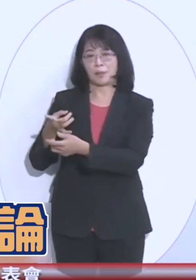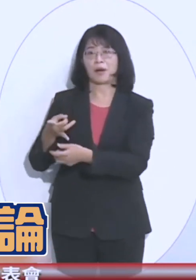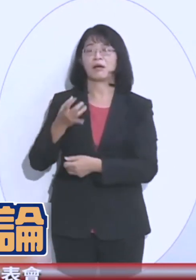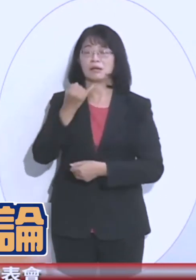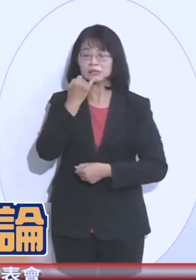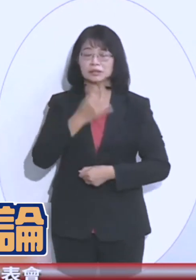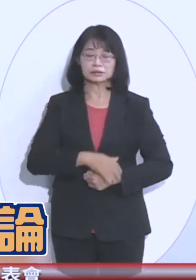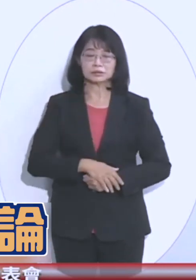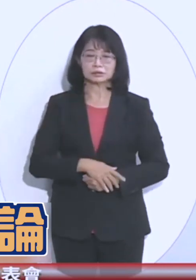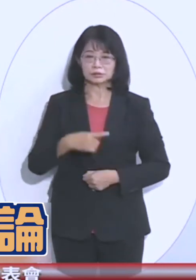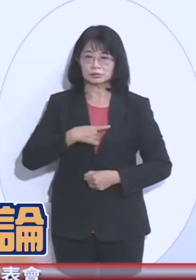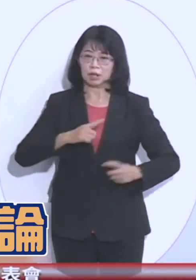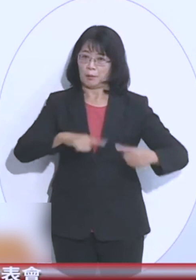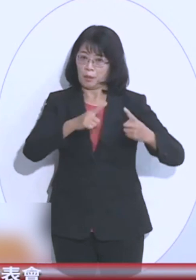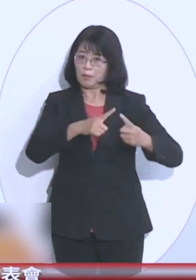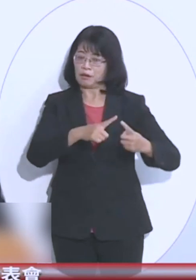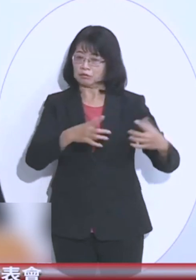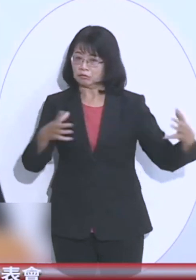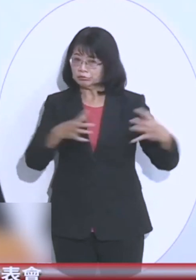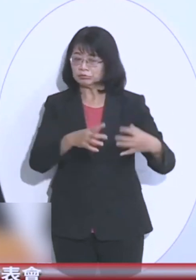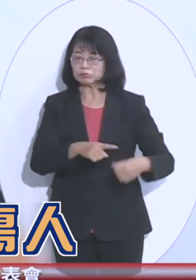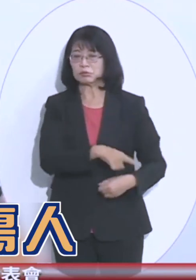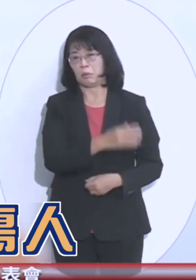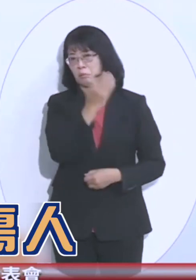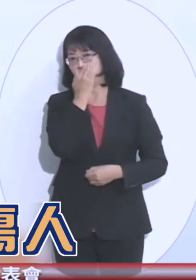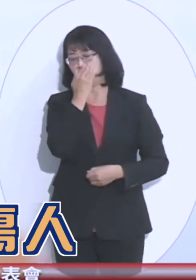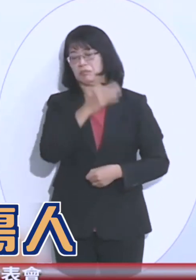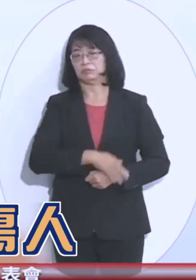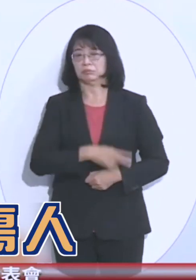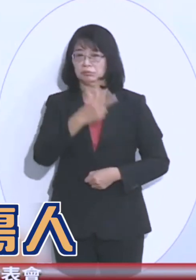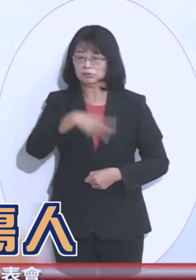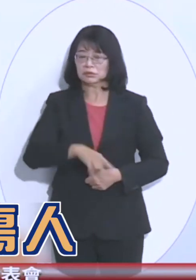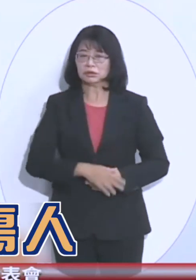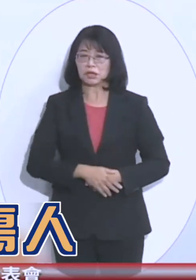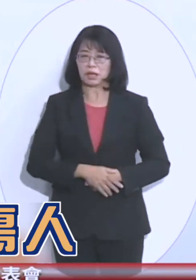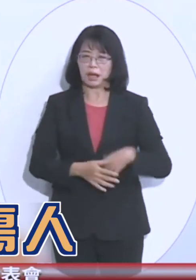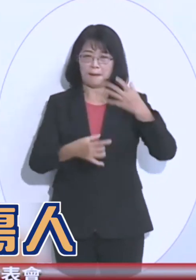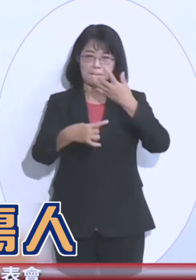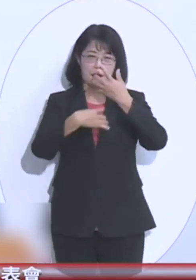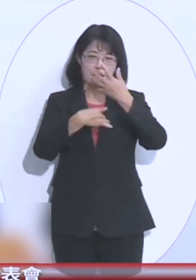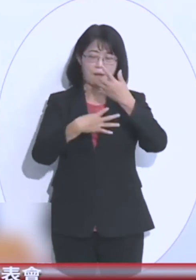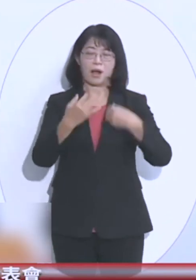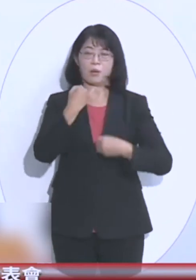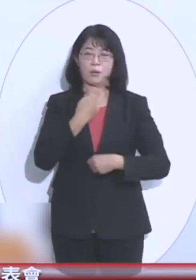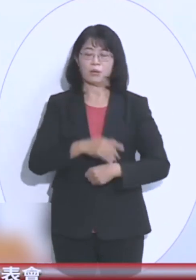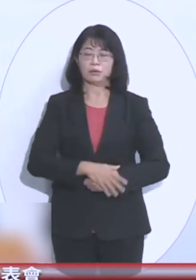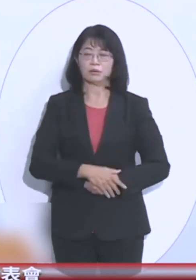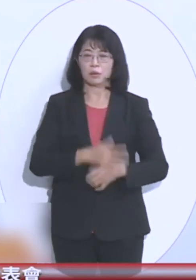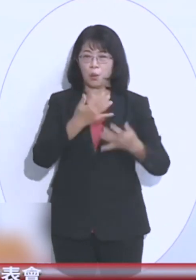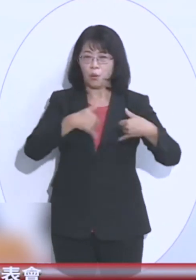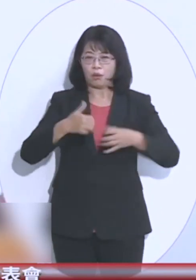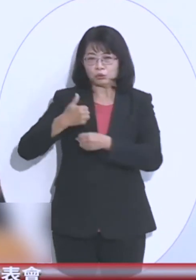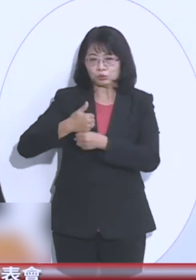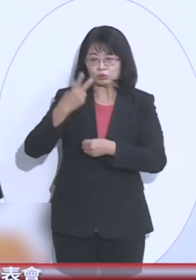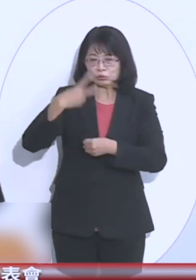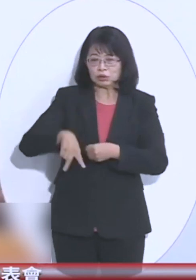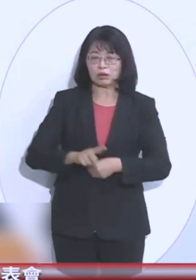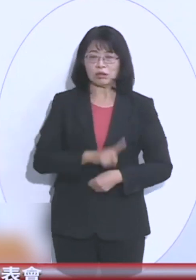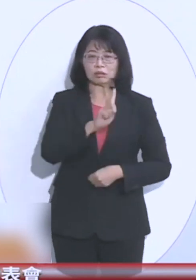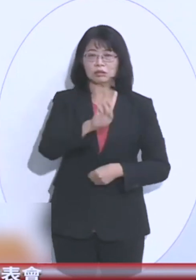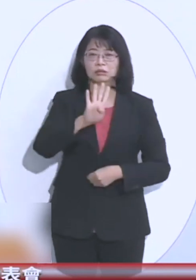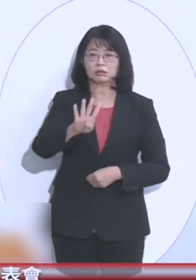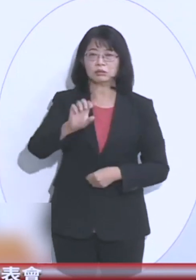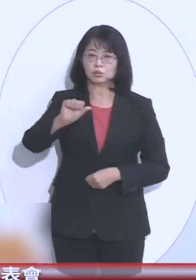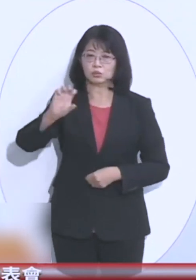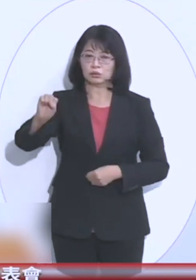改。所以我招伊辩论，伊唔敢，啊个淡仔暗箭相连呐，叫盲军呐，叫一时五